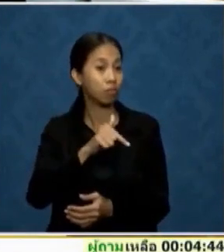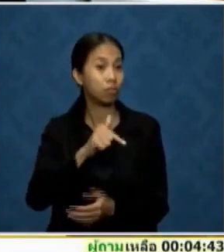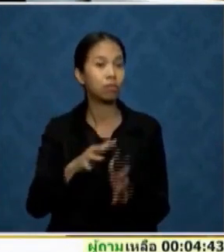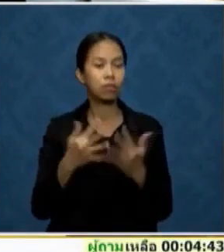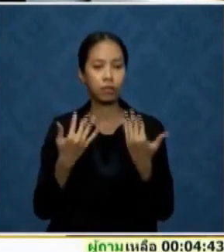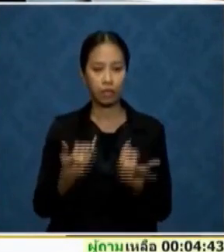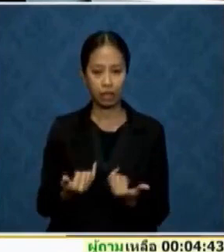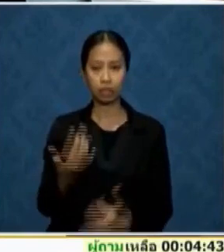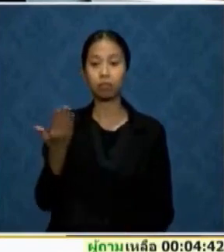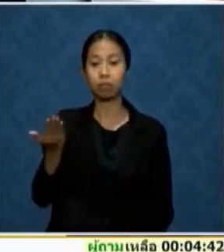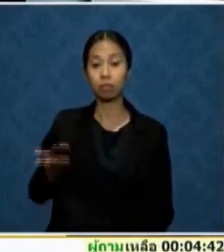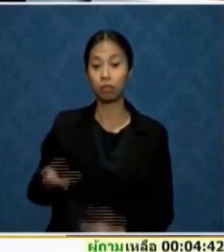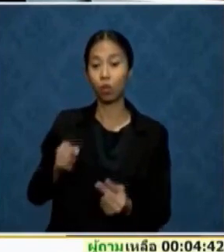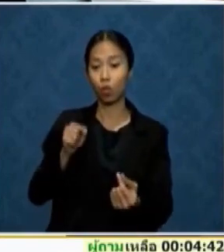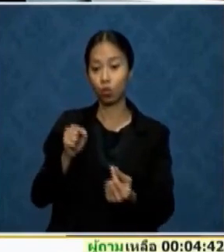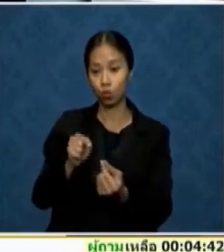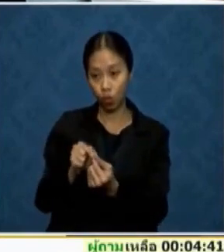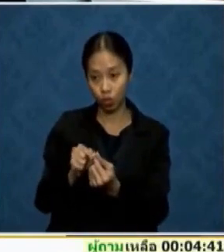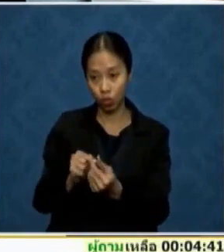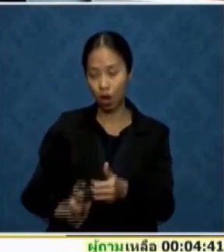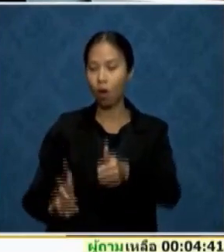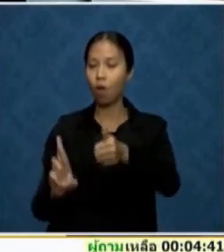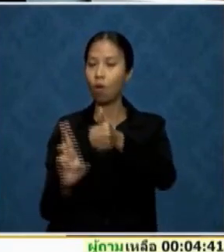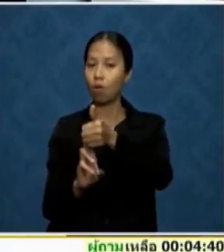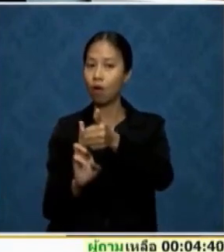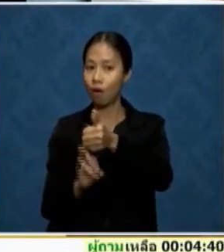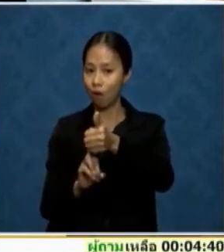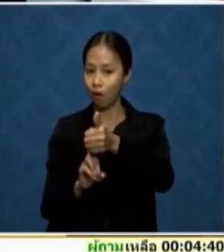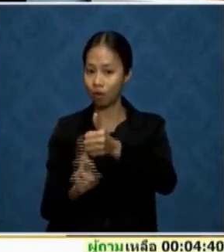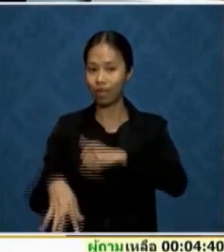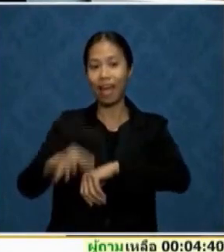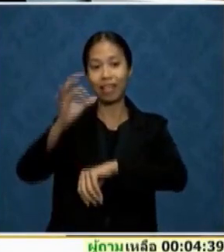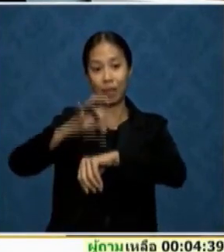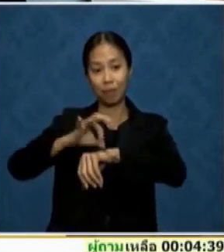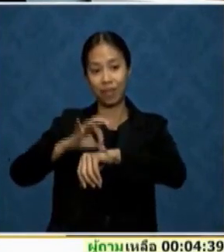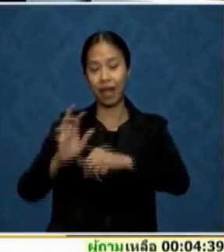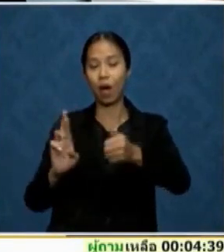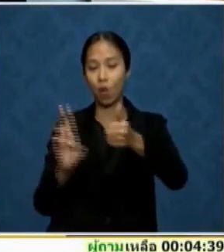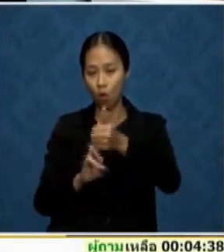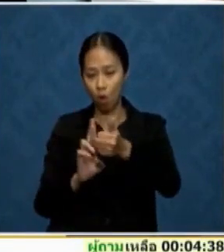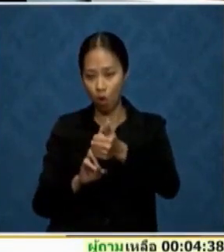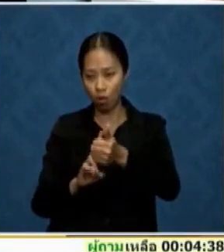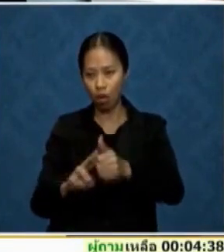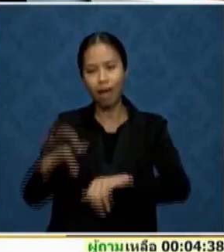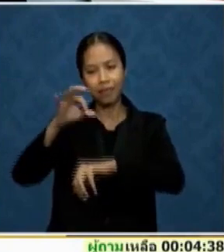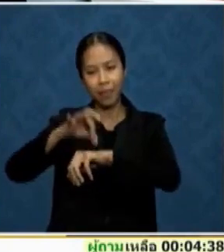คนละตำแหน่งกันเป็นความเข้าใจที่คาดเคลื่อน เป็นเรื่องเป็นราวแล้วก็เลยทำ